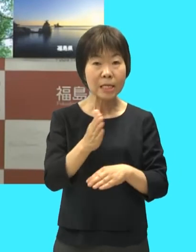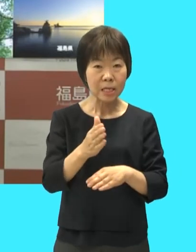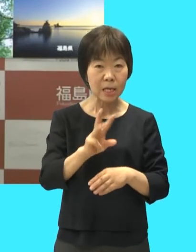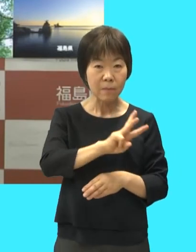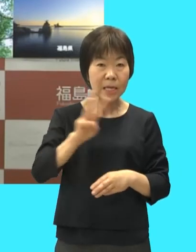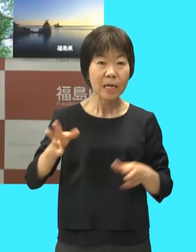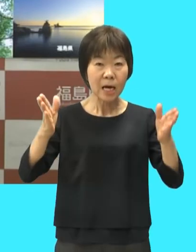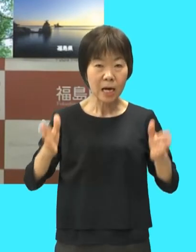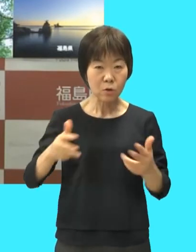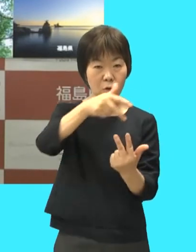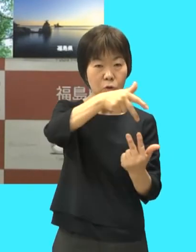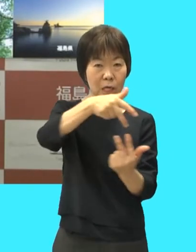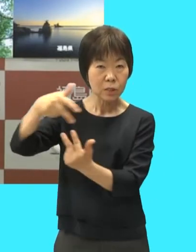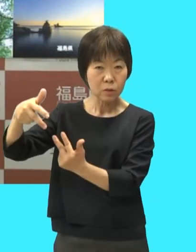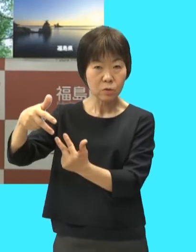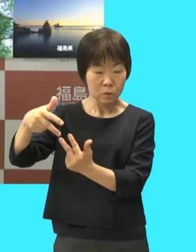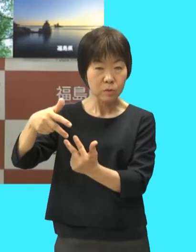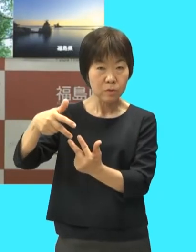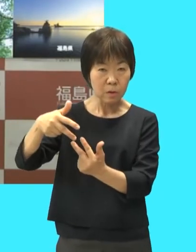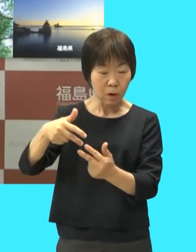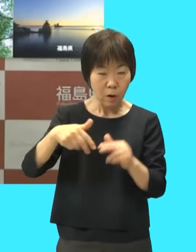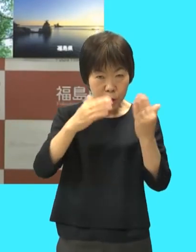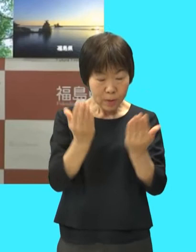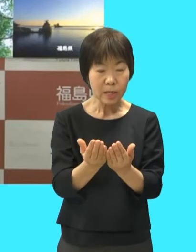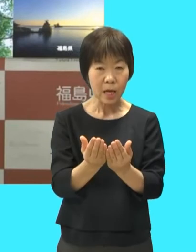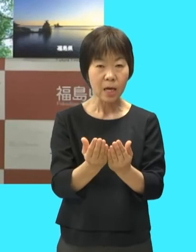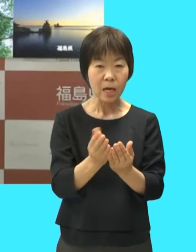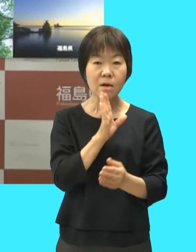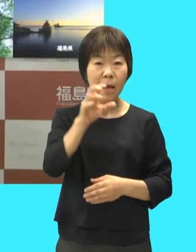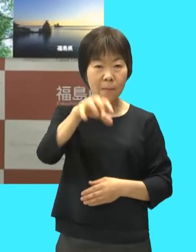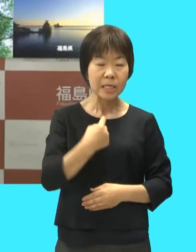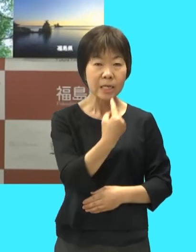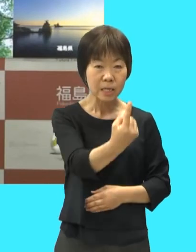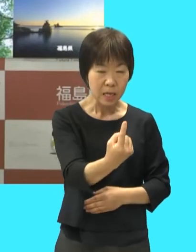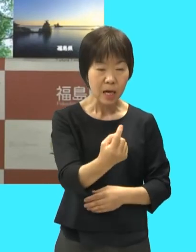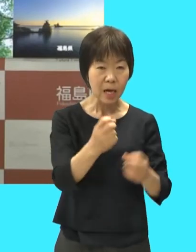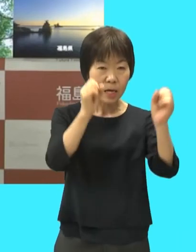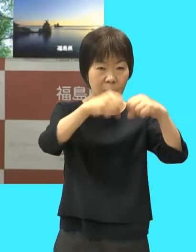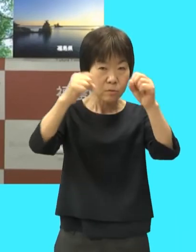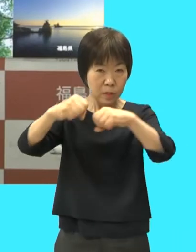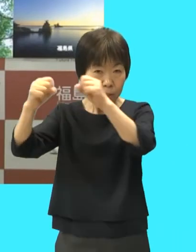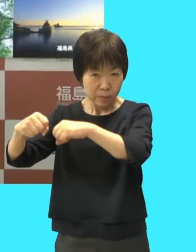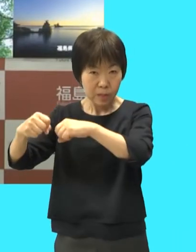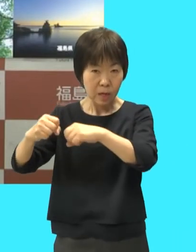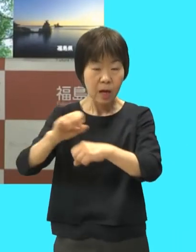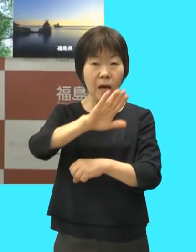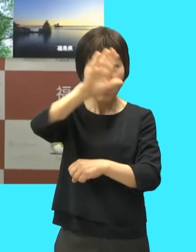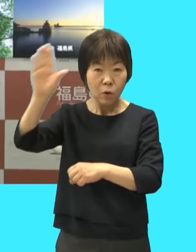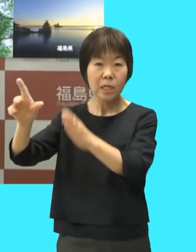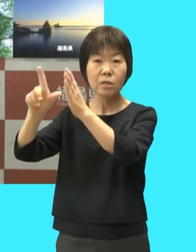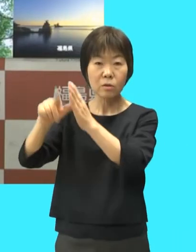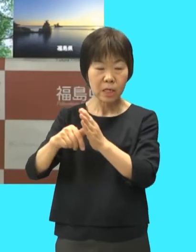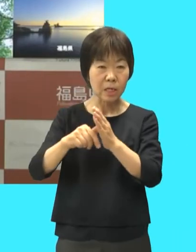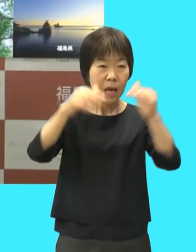ケジュールすべてを現地に行って一つ一つ確認をしてまいりました。晴天寺、好天